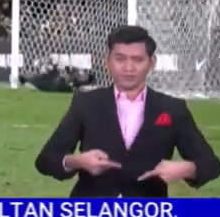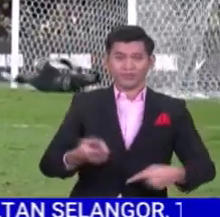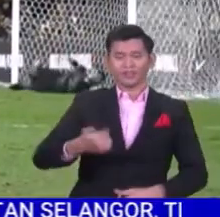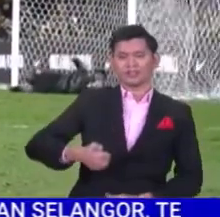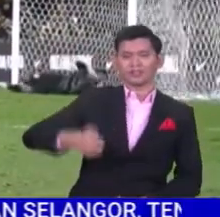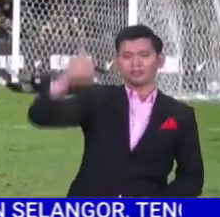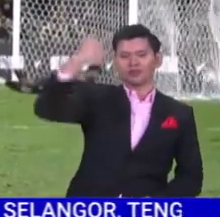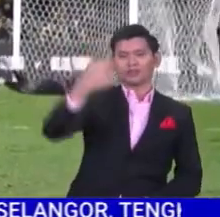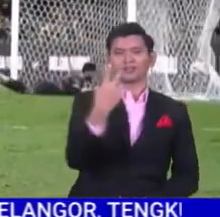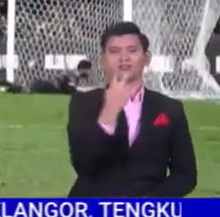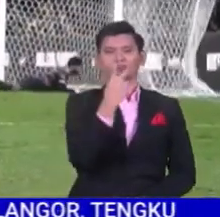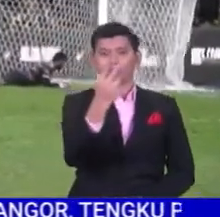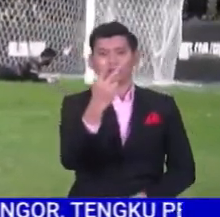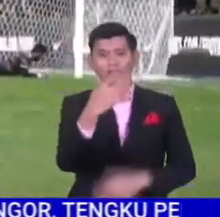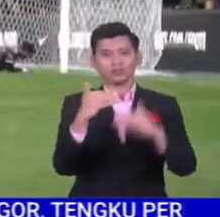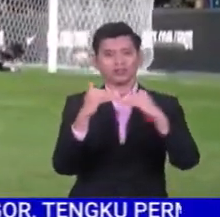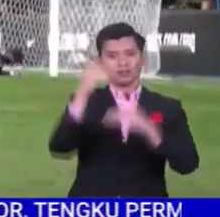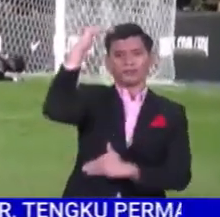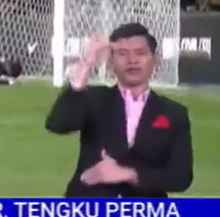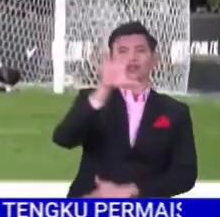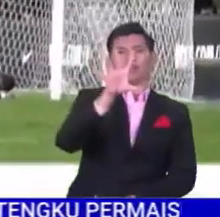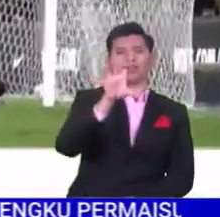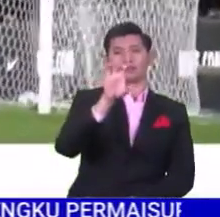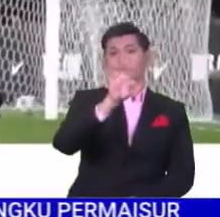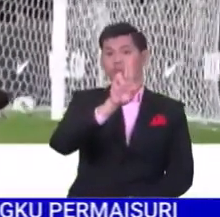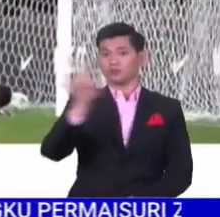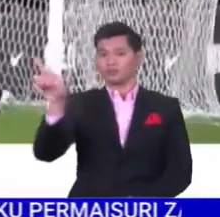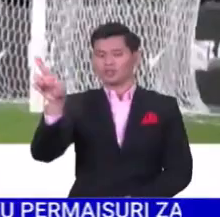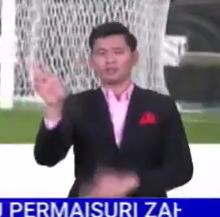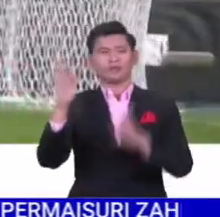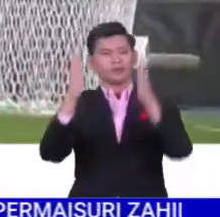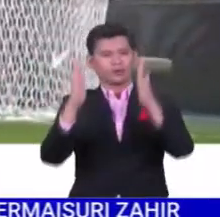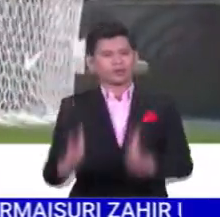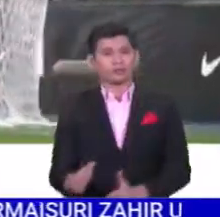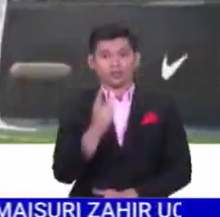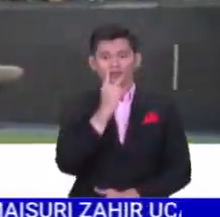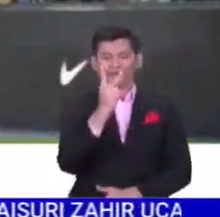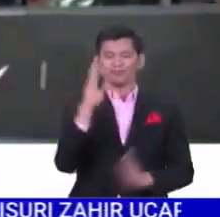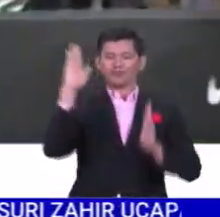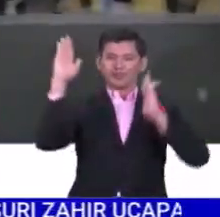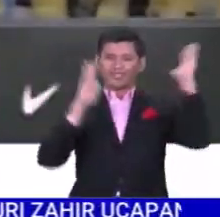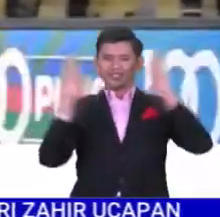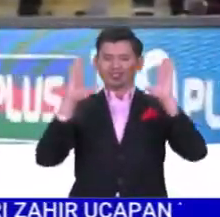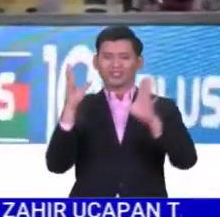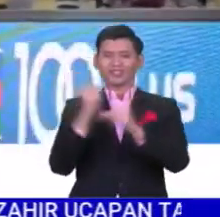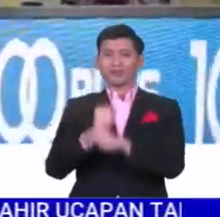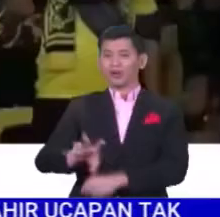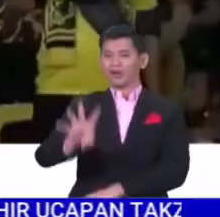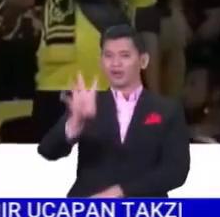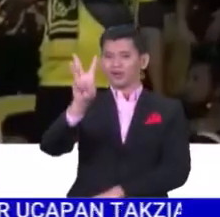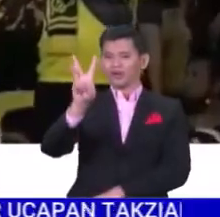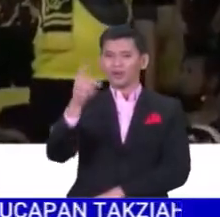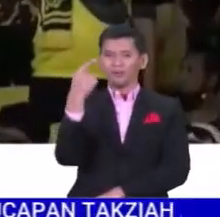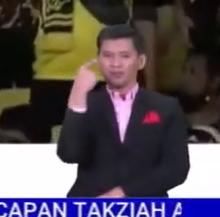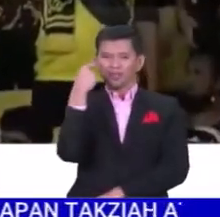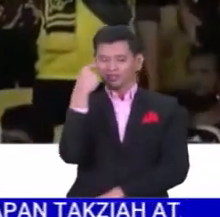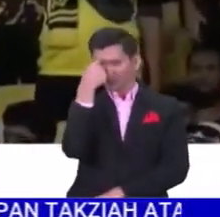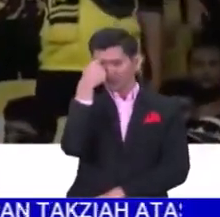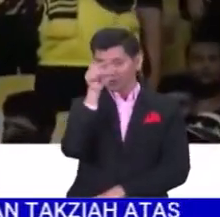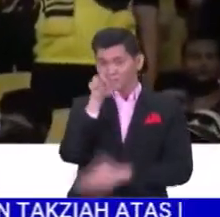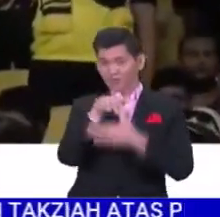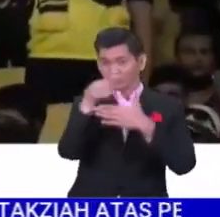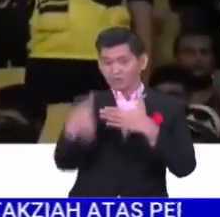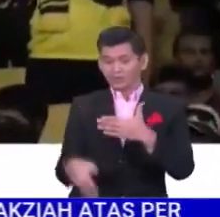Kemenangan yang disaksikan lebih 50,000 penonton itu memastikan Malaysia mengumpul 6 mata untuk menamatkan